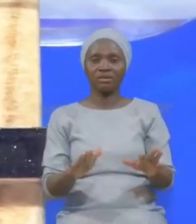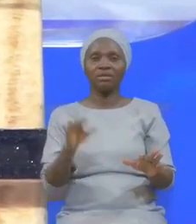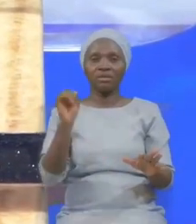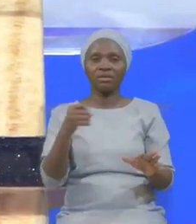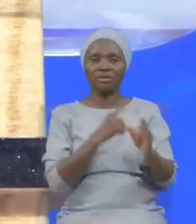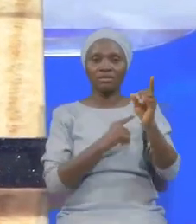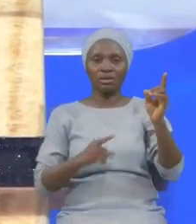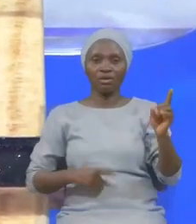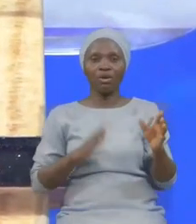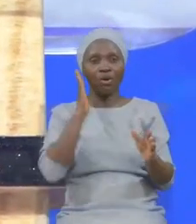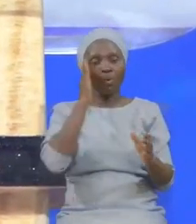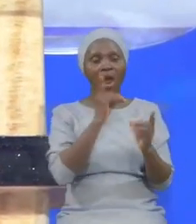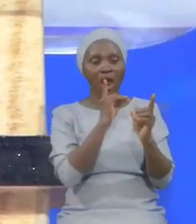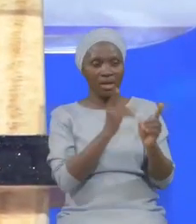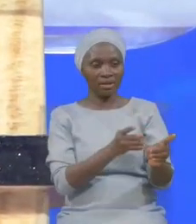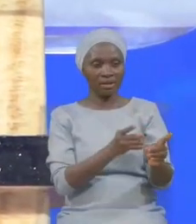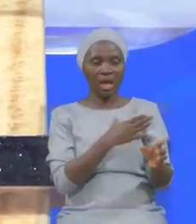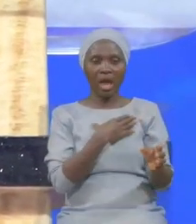dit à son peuple,